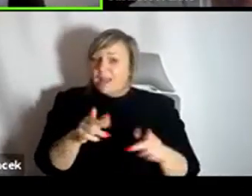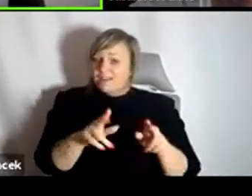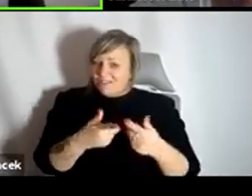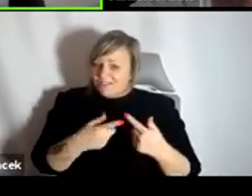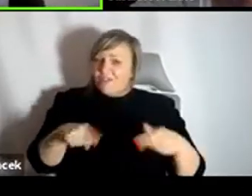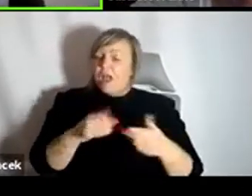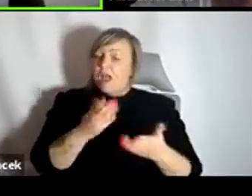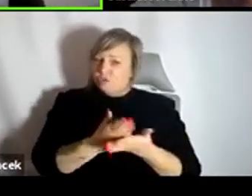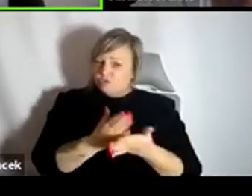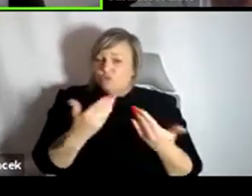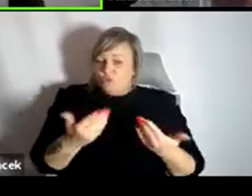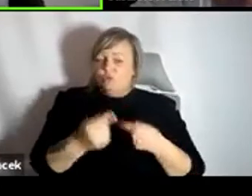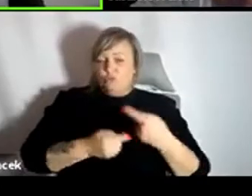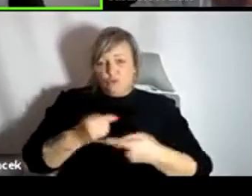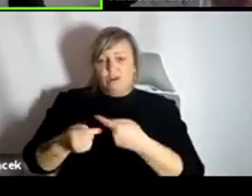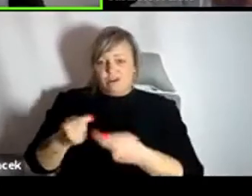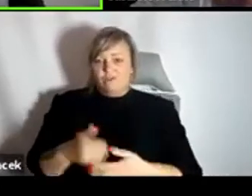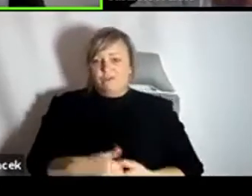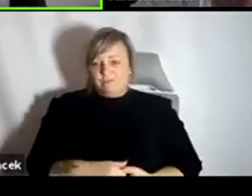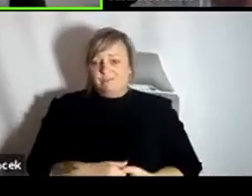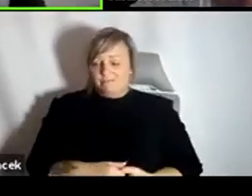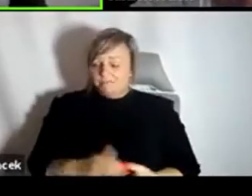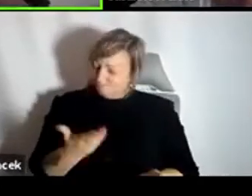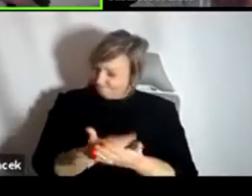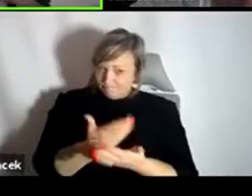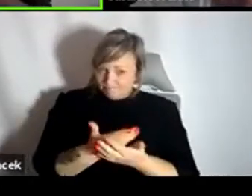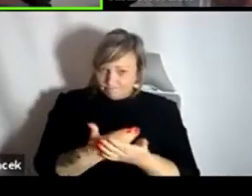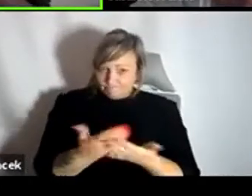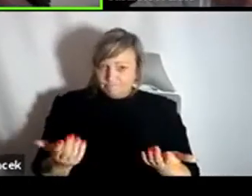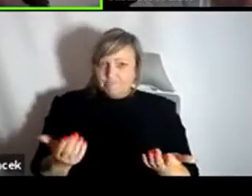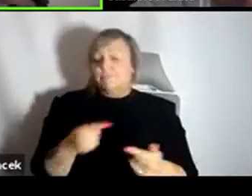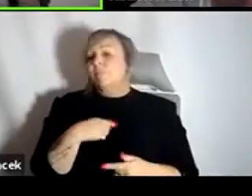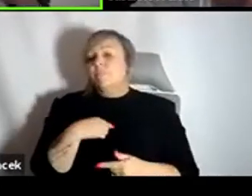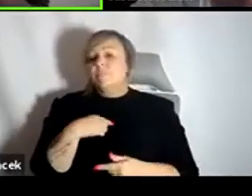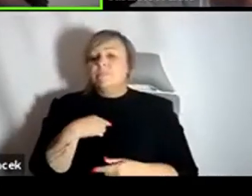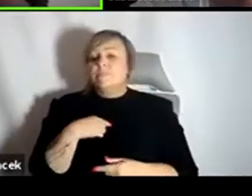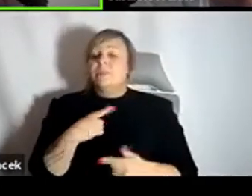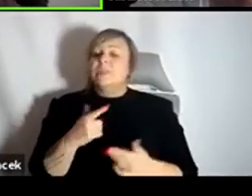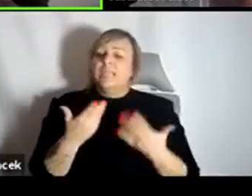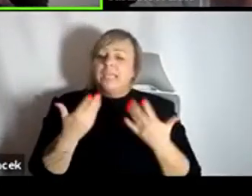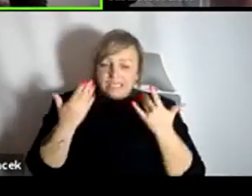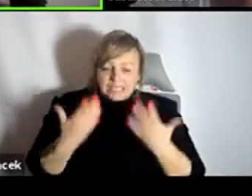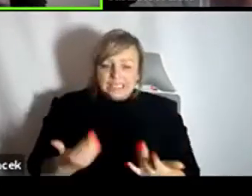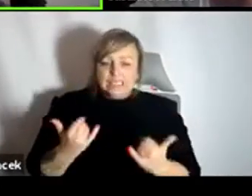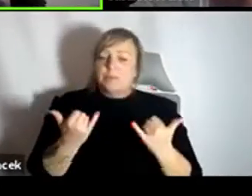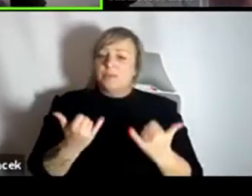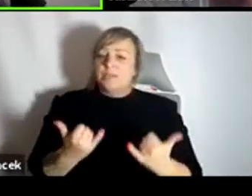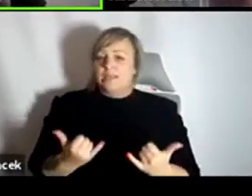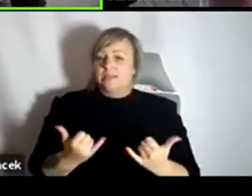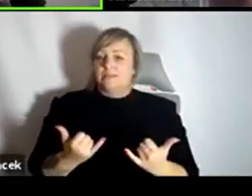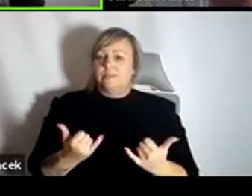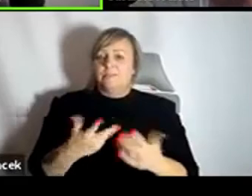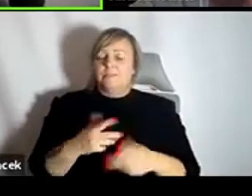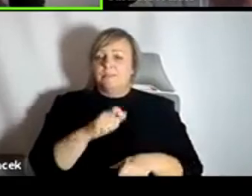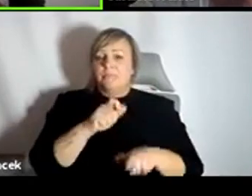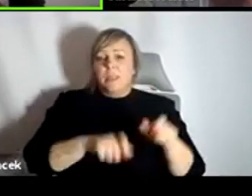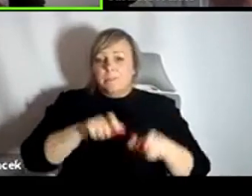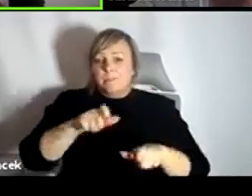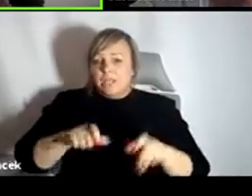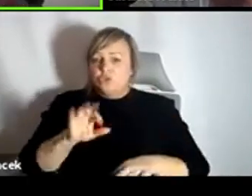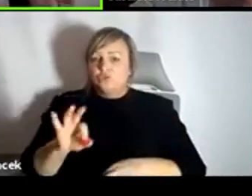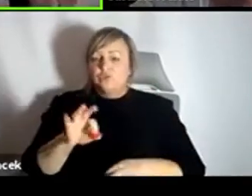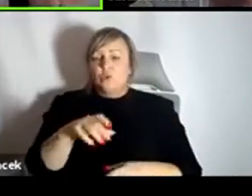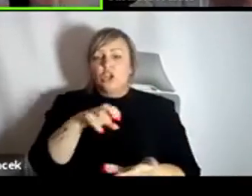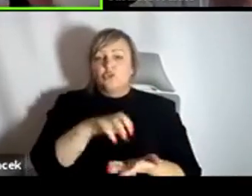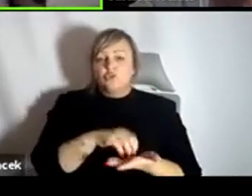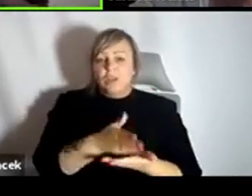ansatzweise. Also das ist so, es gibt jetzt sozusagen einfach, also es gibt mittlerweile, ne, auch Menschen, die für Stadtteilarbeit zuständig